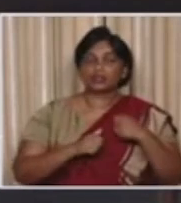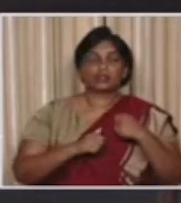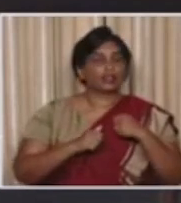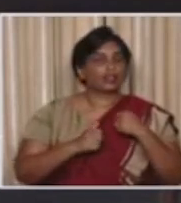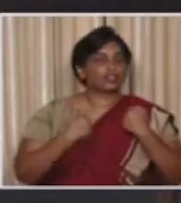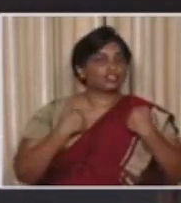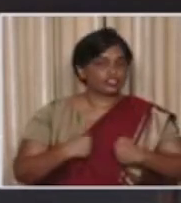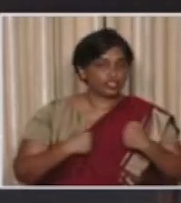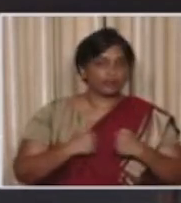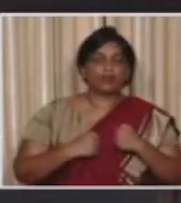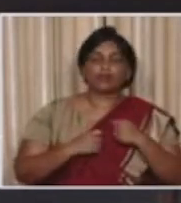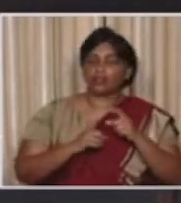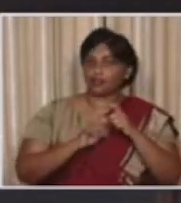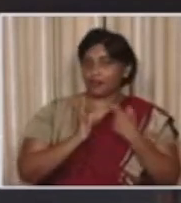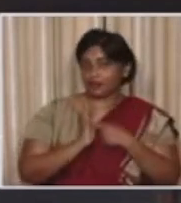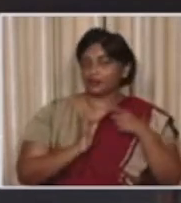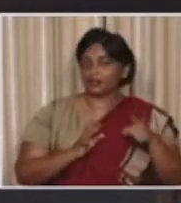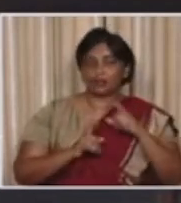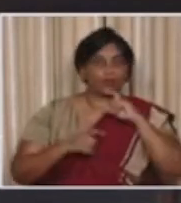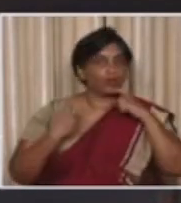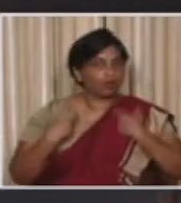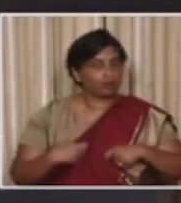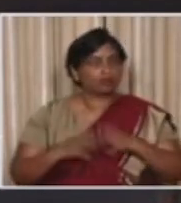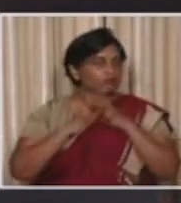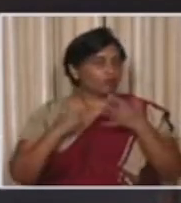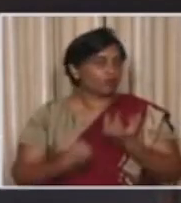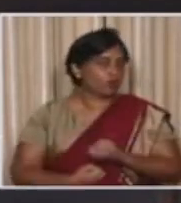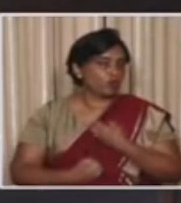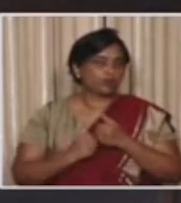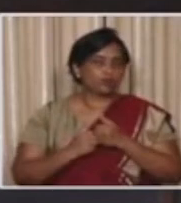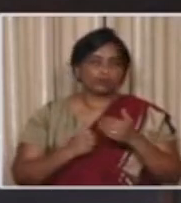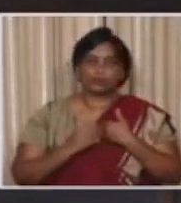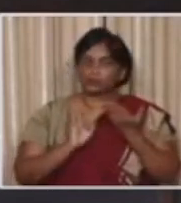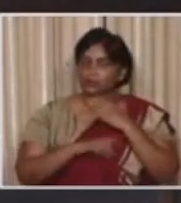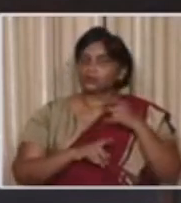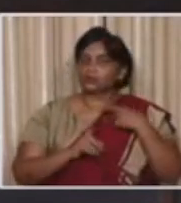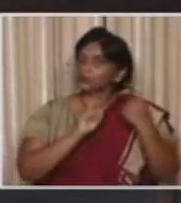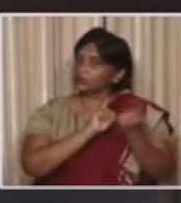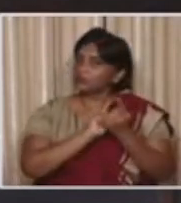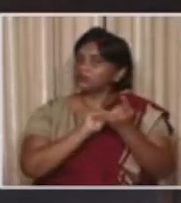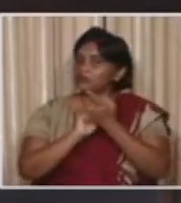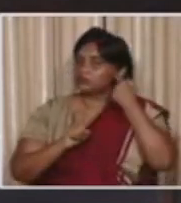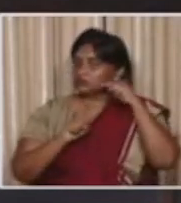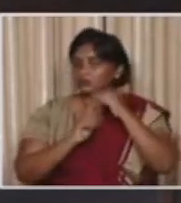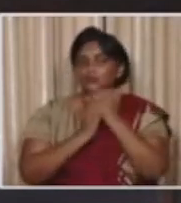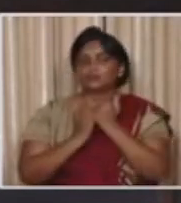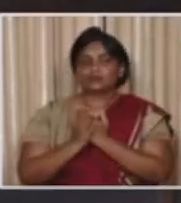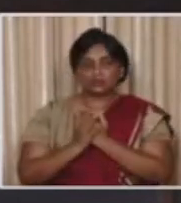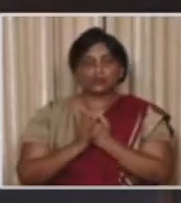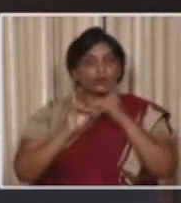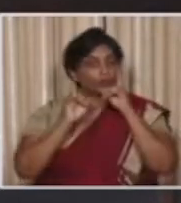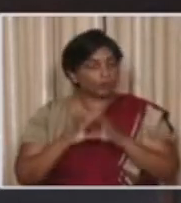ඇලන් ලුඩවයිකුත් ඒතනින නීතිඥතුමත් ඉතාමත් උනන්දුවෙන් මේක කරා. මම පෞගේ ටිකේම උන් එක්ක සම්බන්ධ වුණා මේ වැඩපිළිවෙලට.